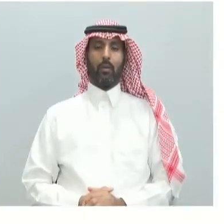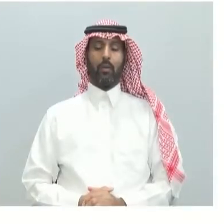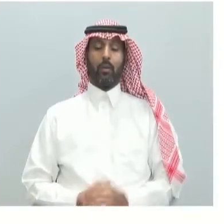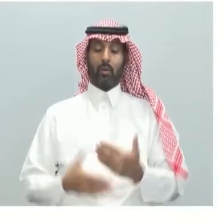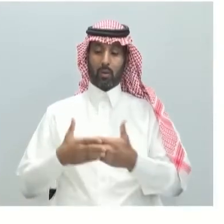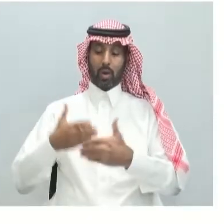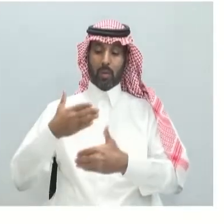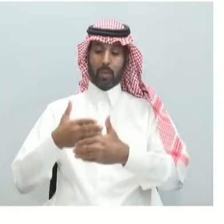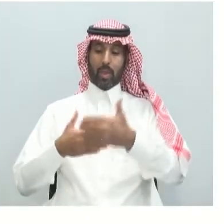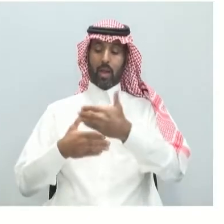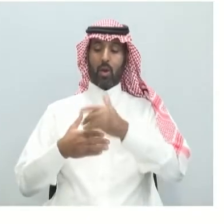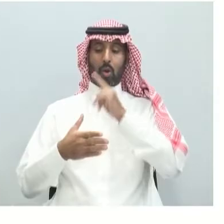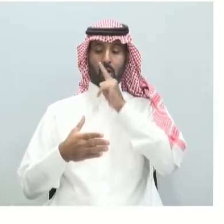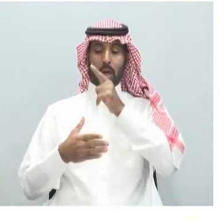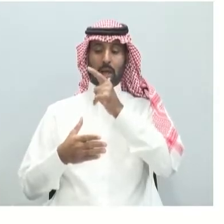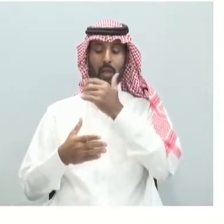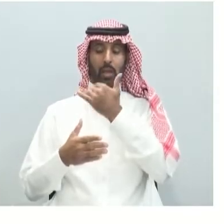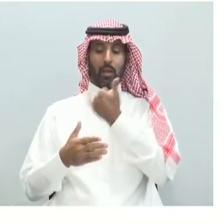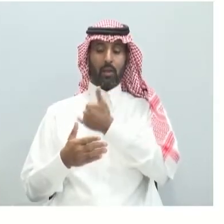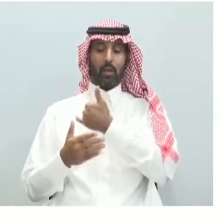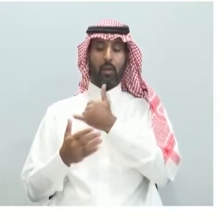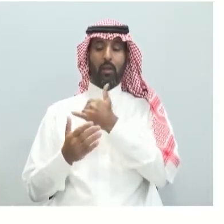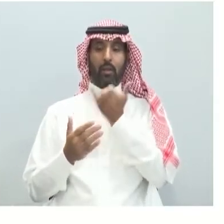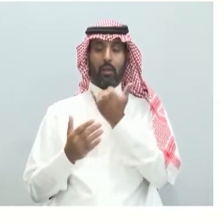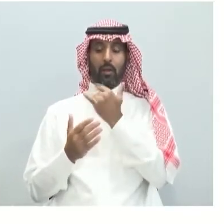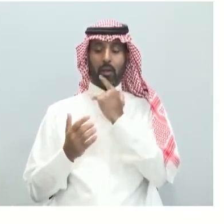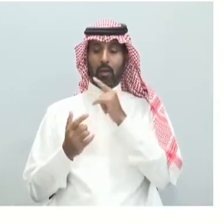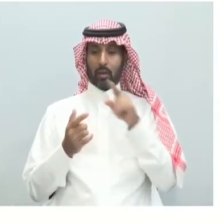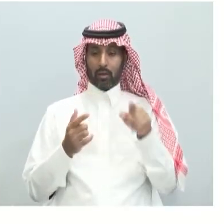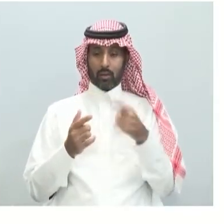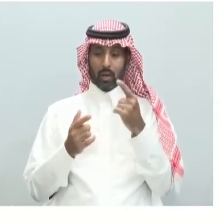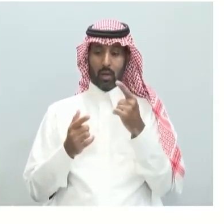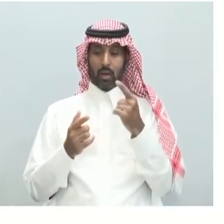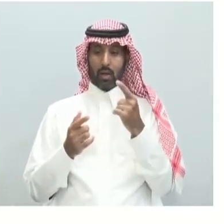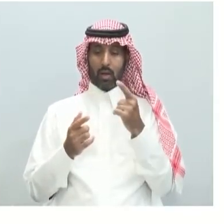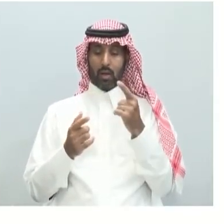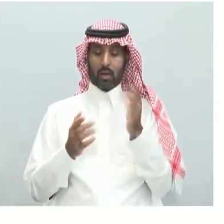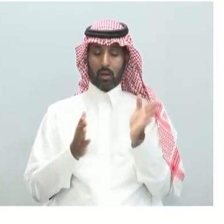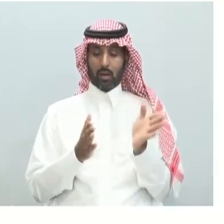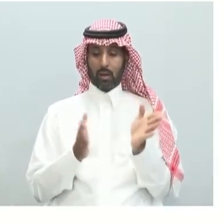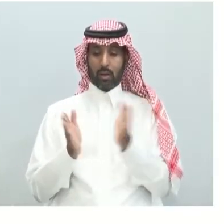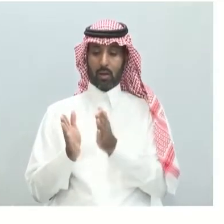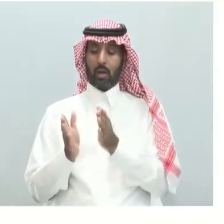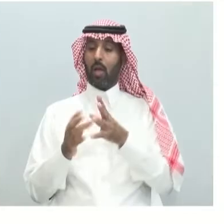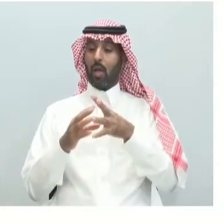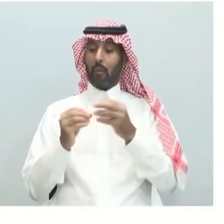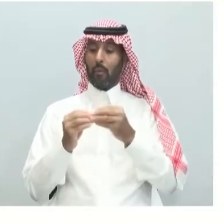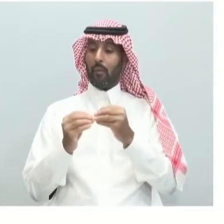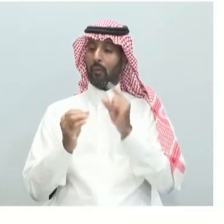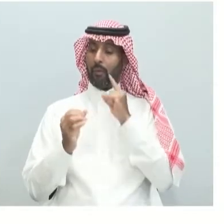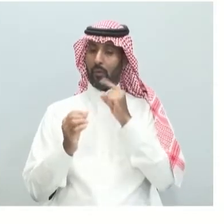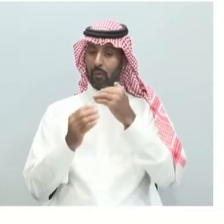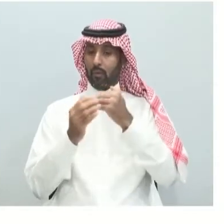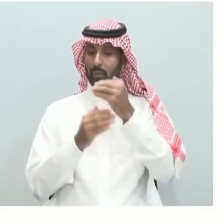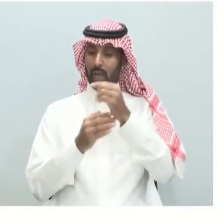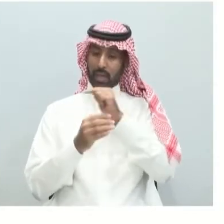انمي لغتي اضع علامه صح يمينا المعنى المناسب لما